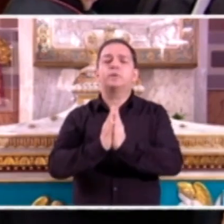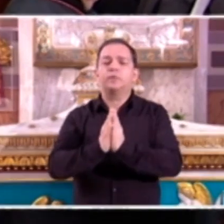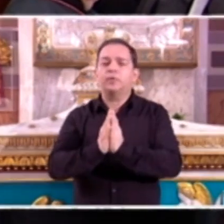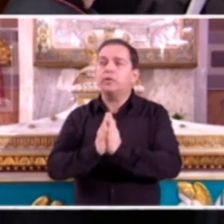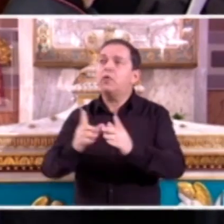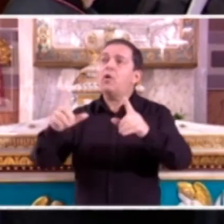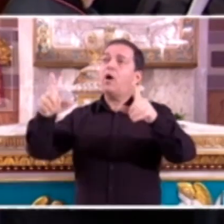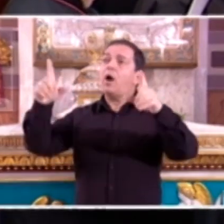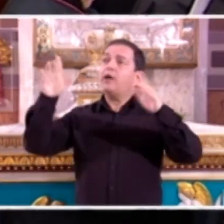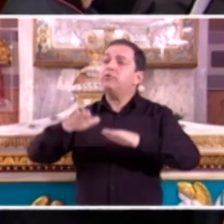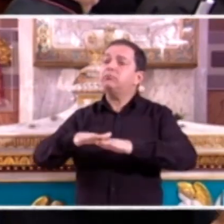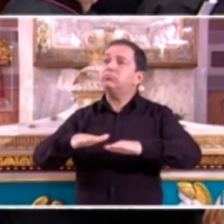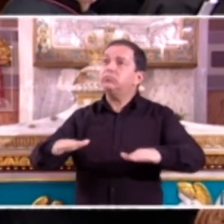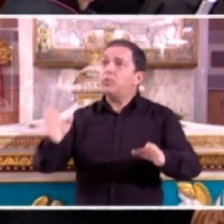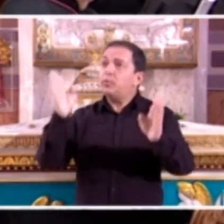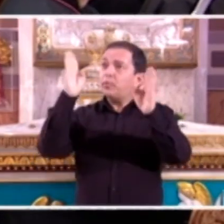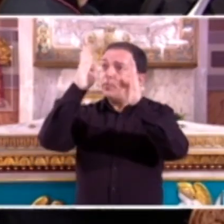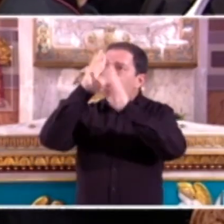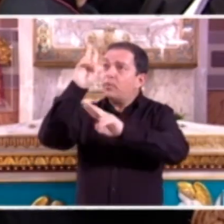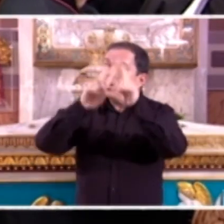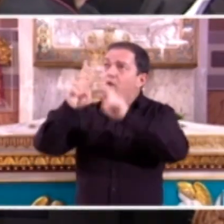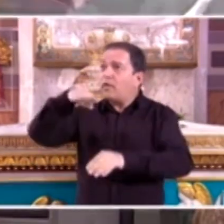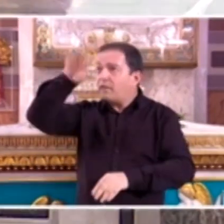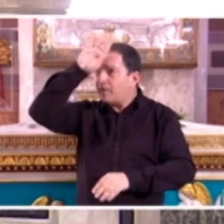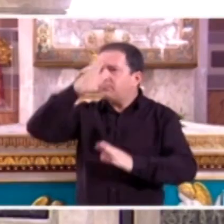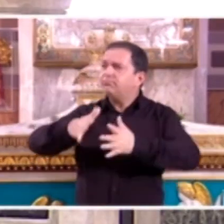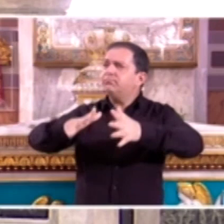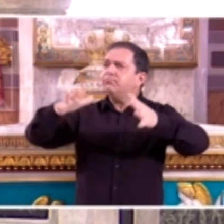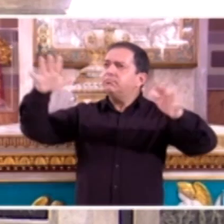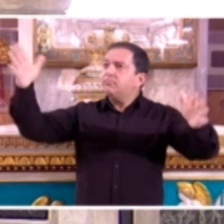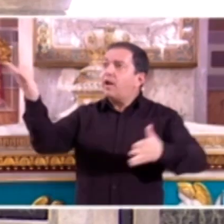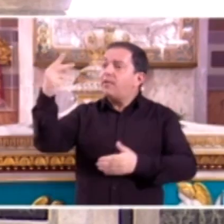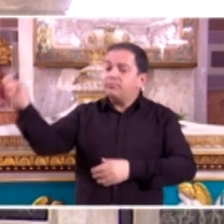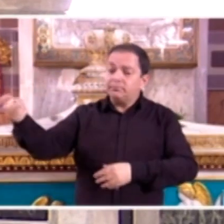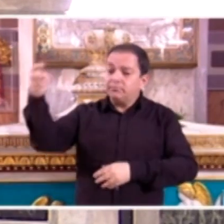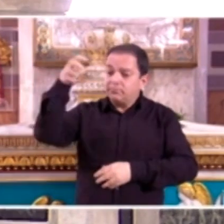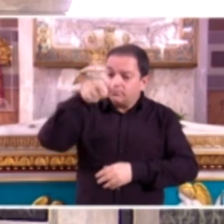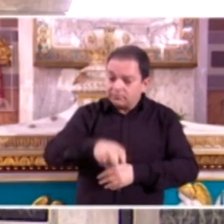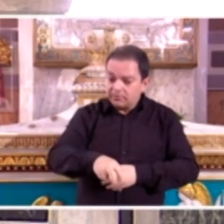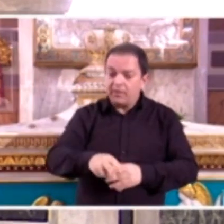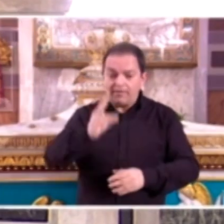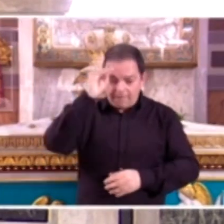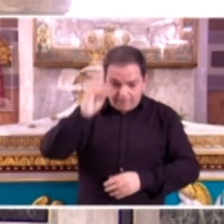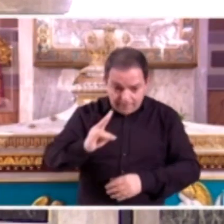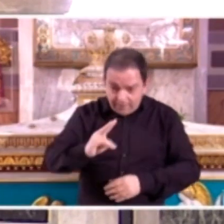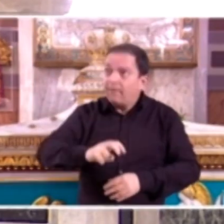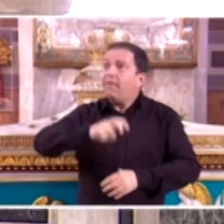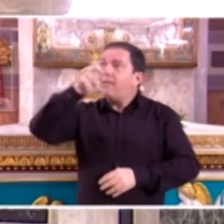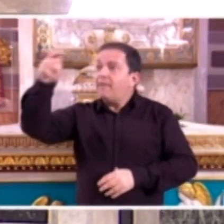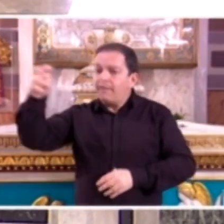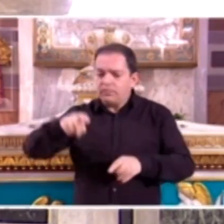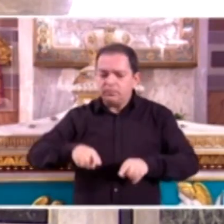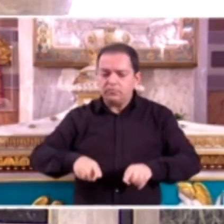Σε Αγίου Κατοικητηρίου σου και από θρόνου δόξης της Βασιλείας σου και ελθέης του Αγιάσιλη μας, ο άνω το Πατρί συγκαθήμενος και